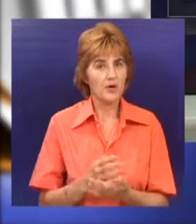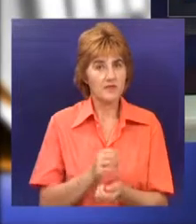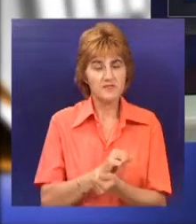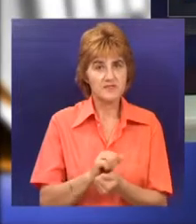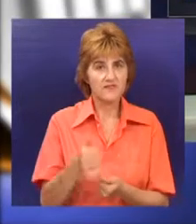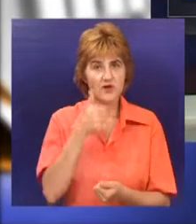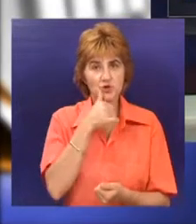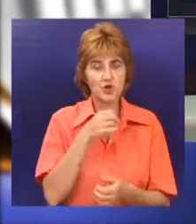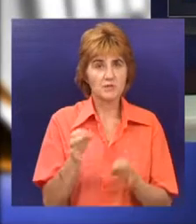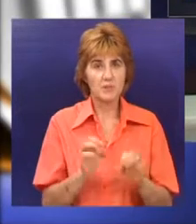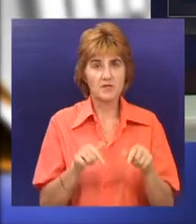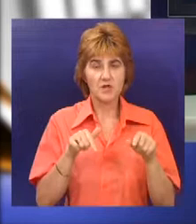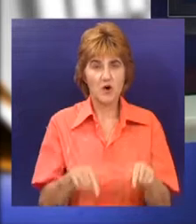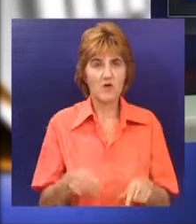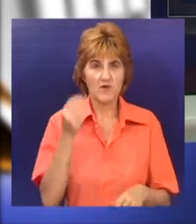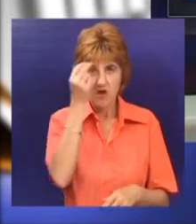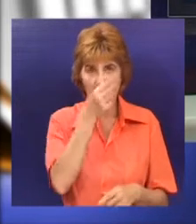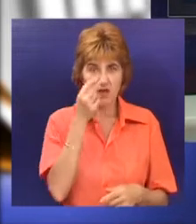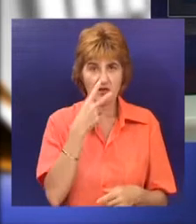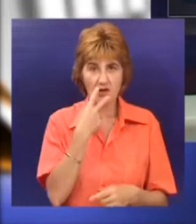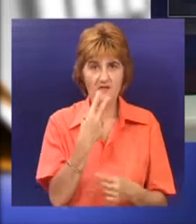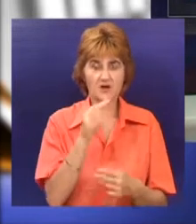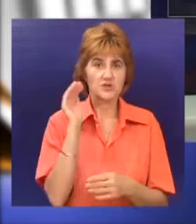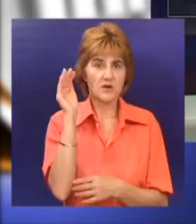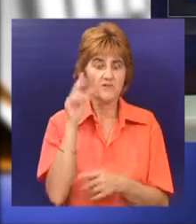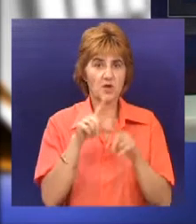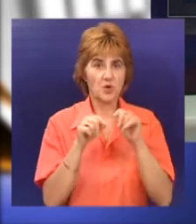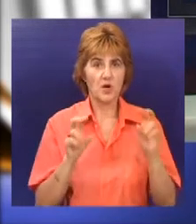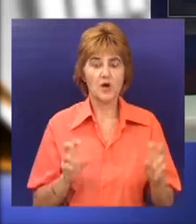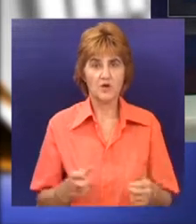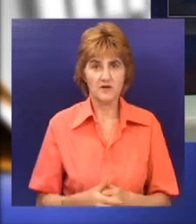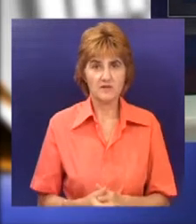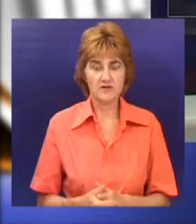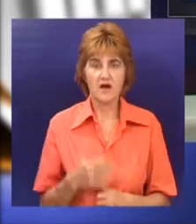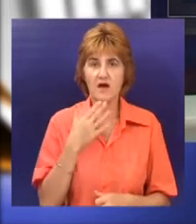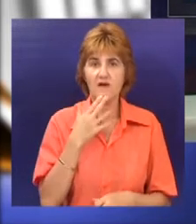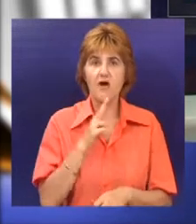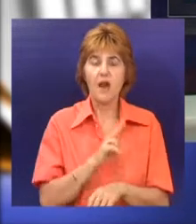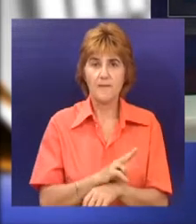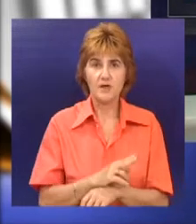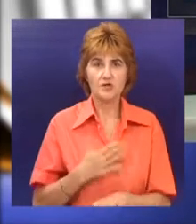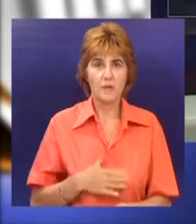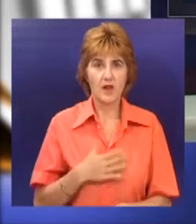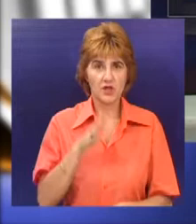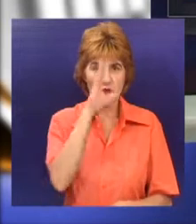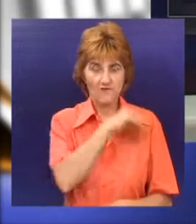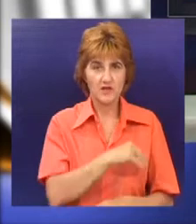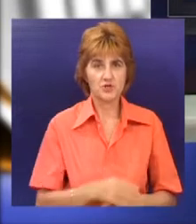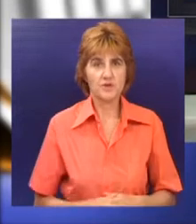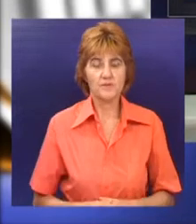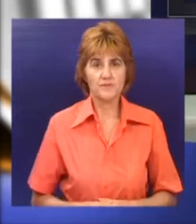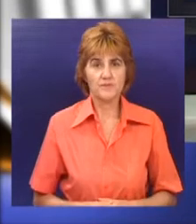Bilo bi to sve što smo pripremili za ovo izdanje nedeljnog pregleda najvažnijih vesti u Eko televizije. Hvala na pažnji, prijatno večer.